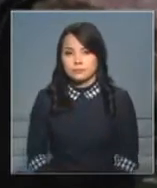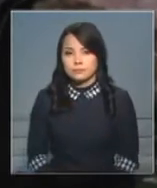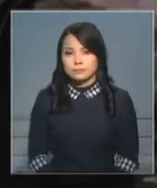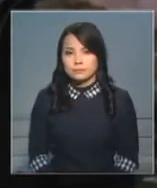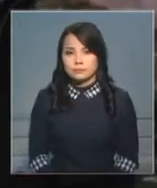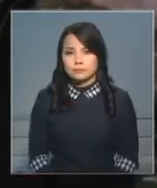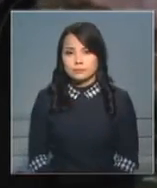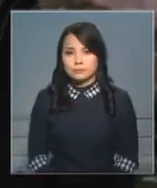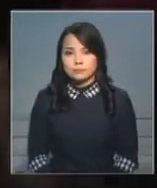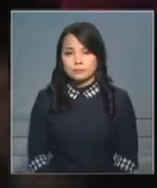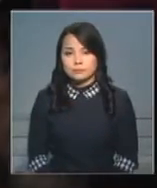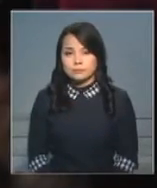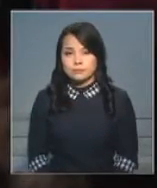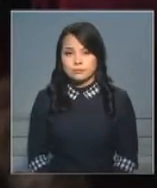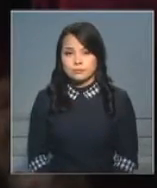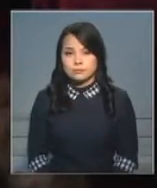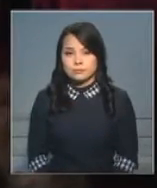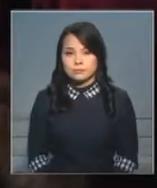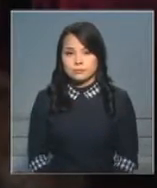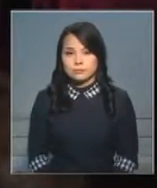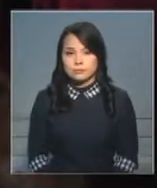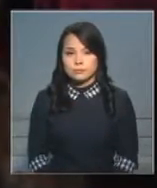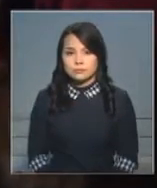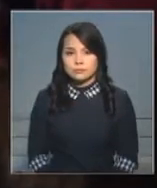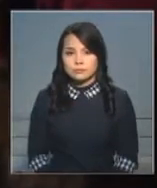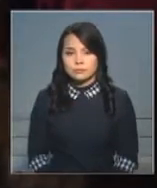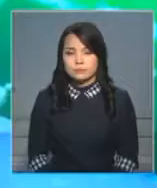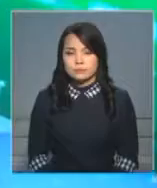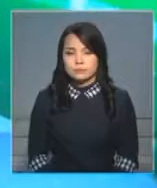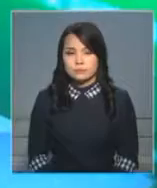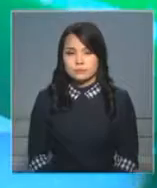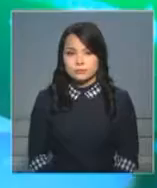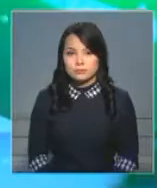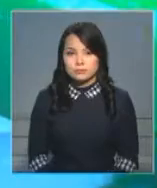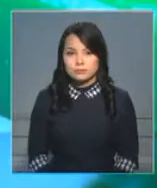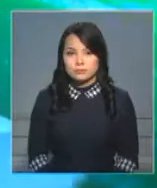Бектұрова, Ярослав Ясаев, 24 кезет, Израиль.